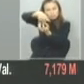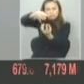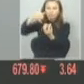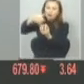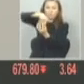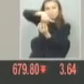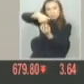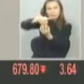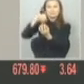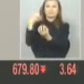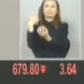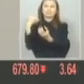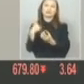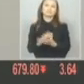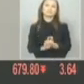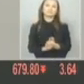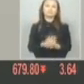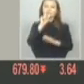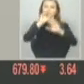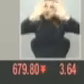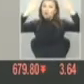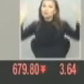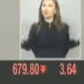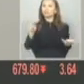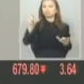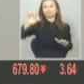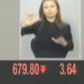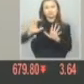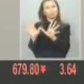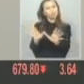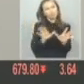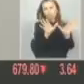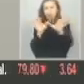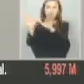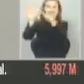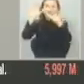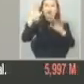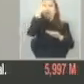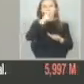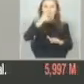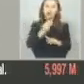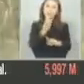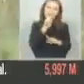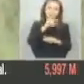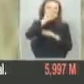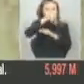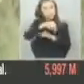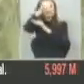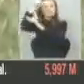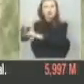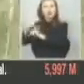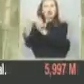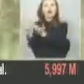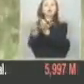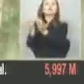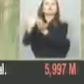นกเหยี่ยวดำและนกเหยี่ยวแดงบินโฉบเฉี่ยวเพื่อหาอาหารไปให้ลูกนกในเขตห้ามล่าสัตว์ป่าทะเลน้อยจังหวัดพัทลุงช